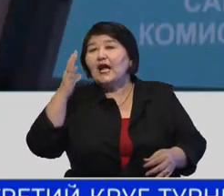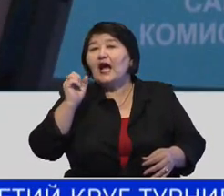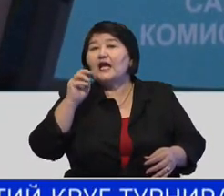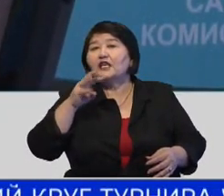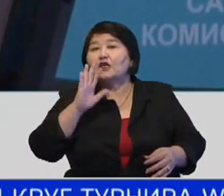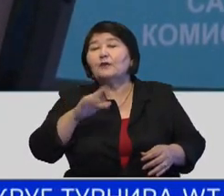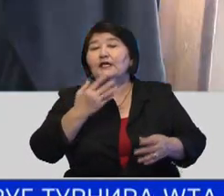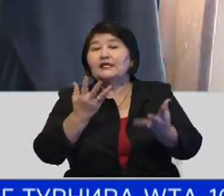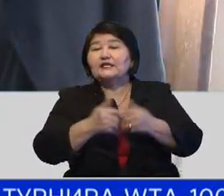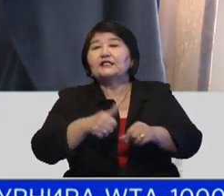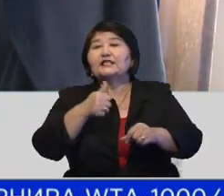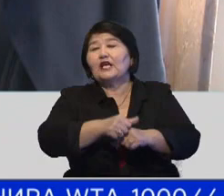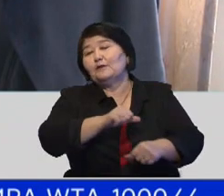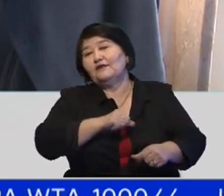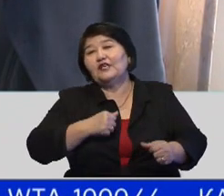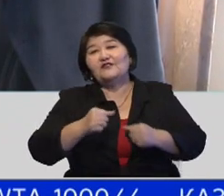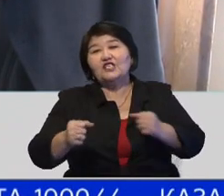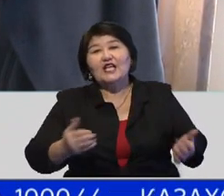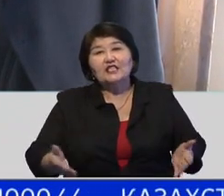числа самовыдвиженцем